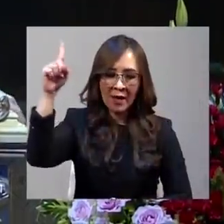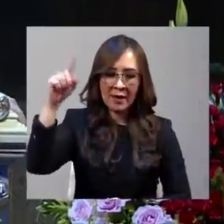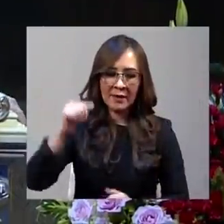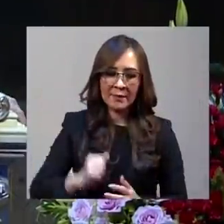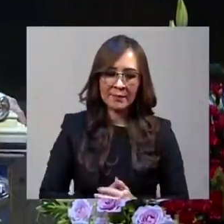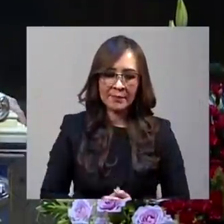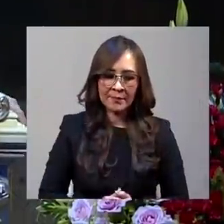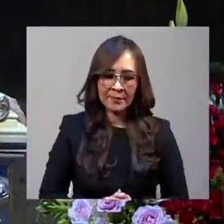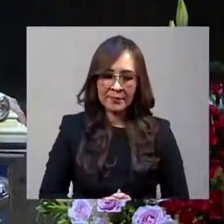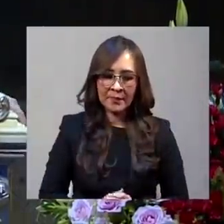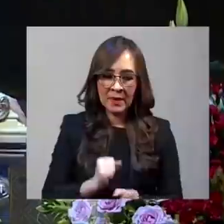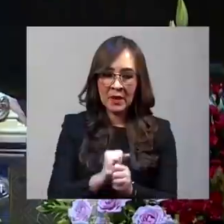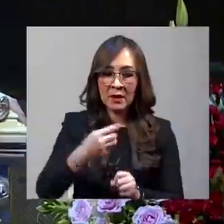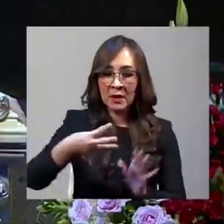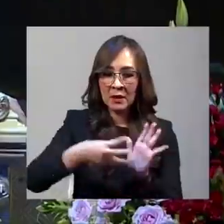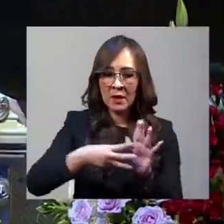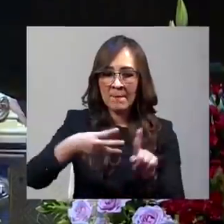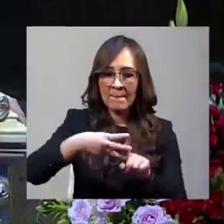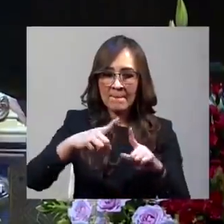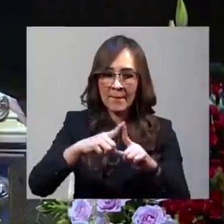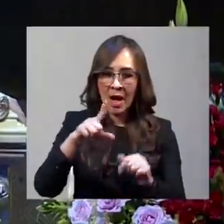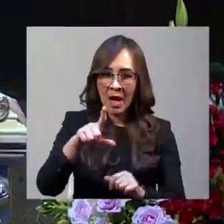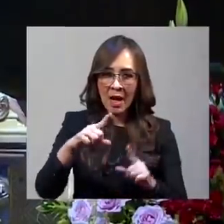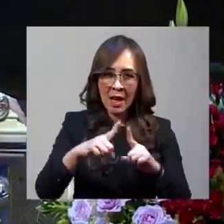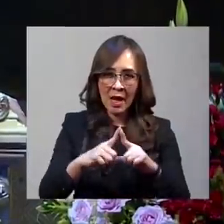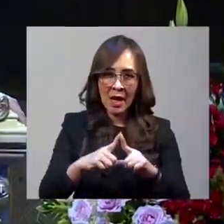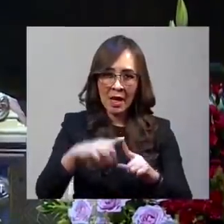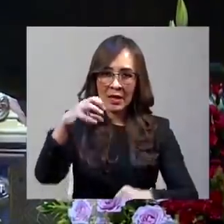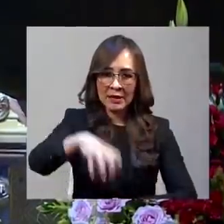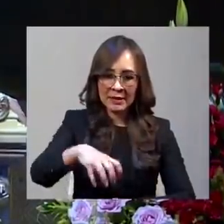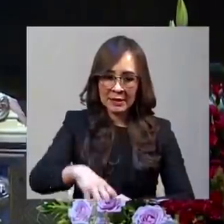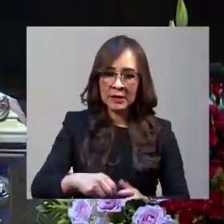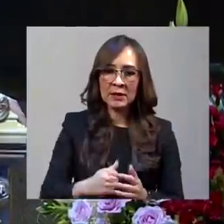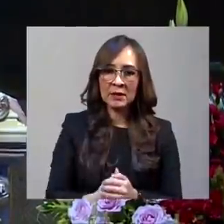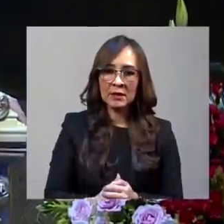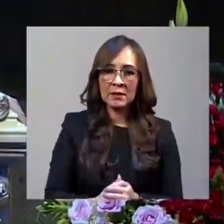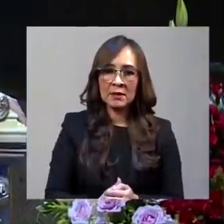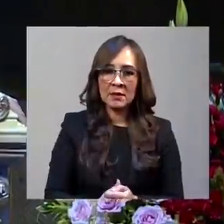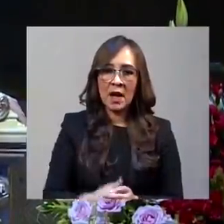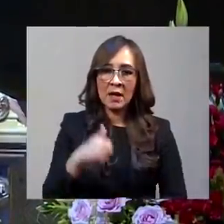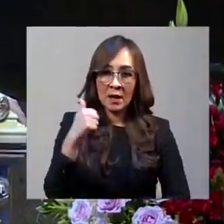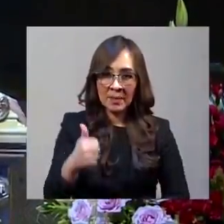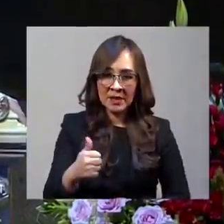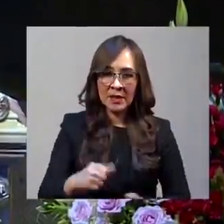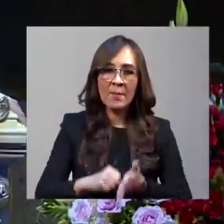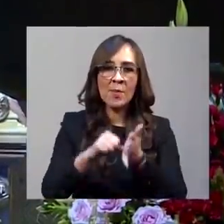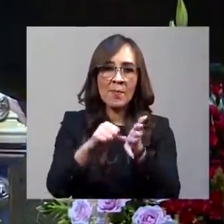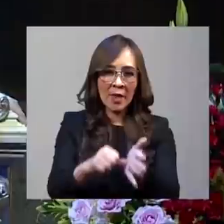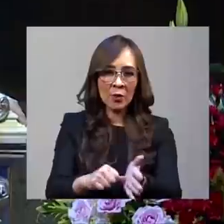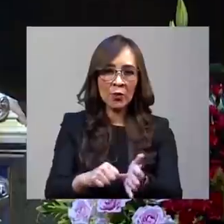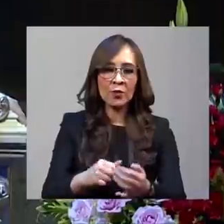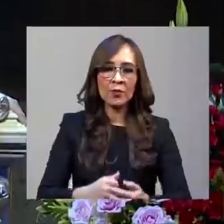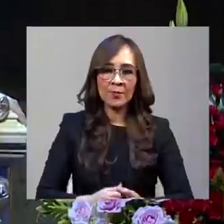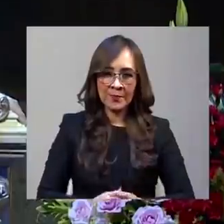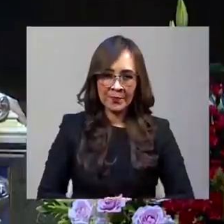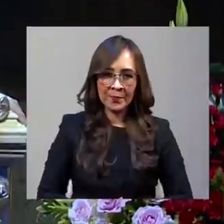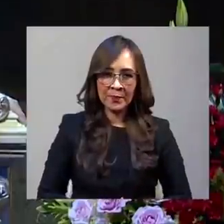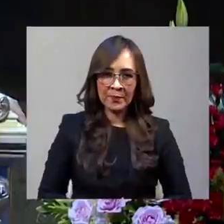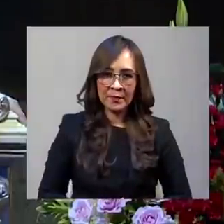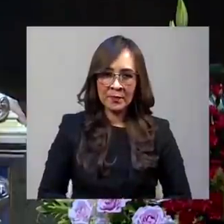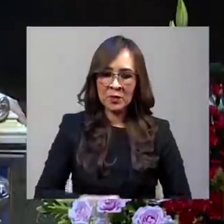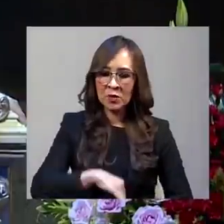di tempat ini Tuhan pakai terus. Untuk menyatakan kasih kemuliaan dan kuasa Tuhan yang sempurna. Jemaat-jemaat Tuhan terus